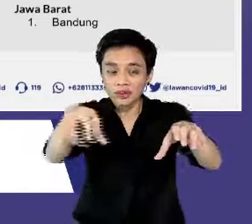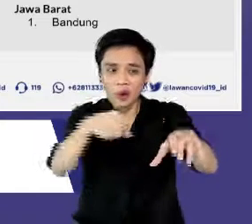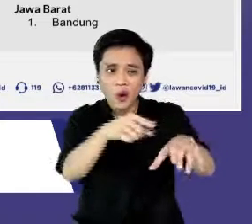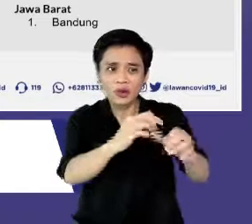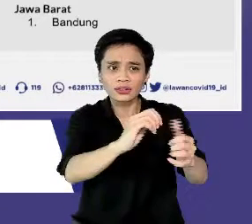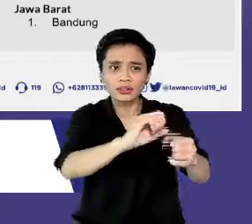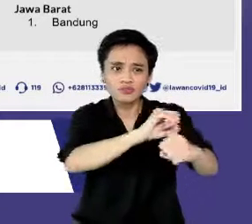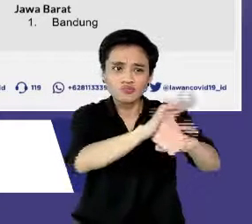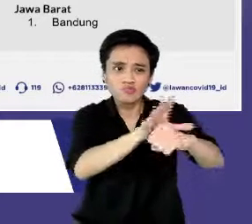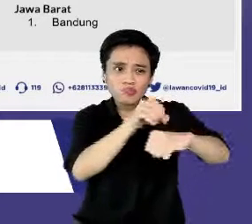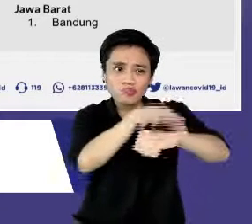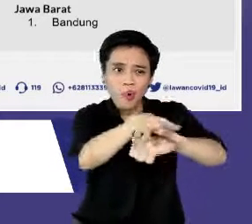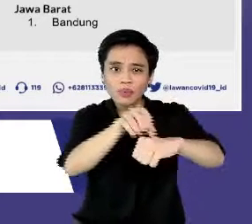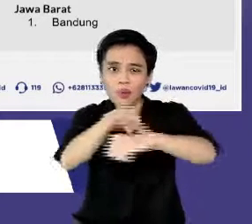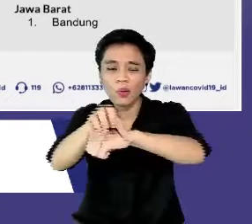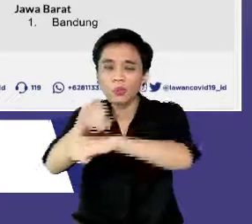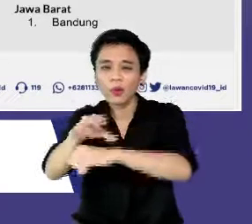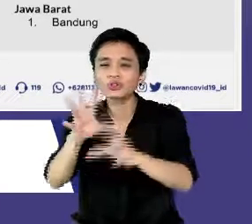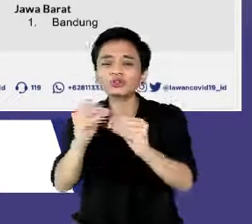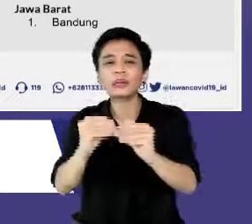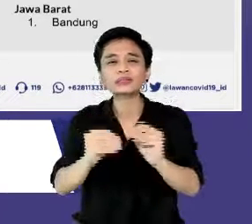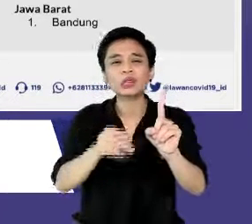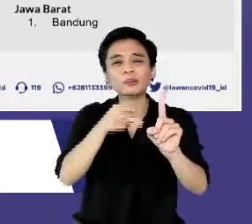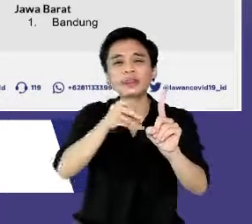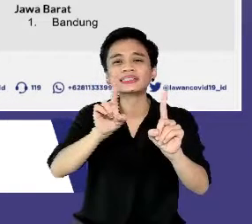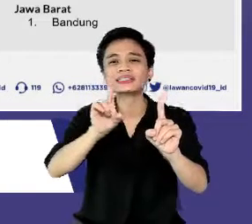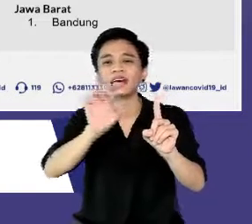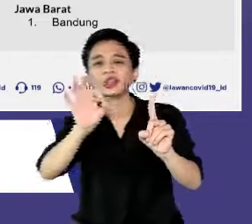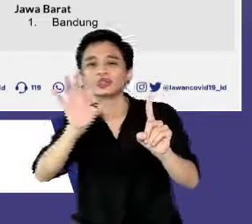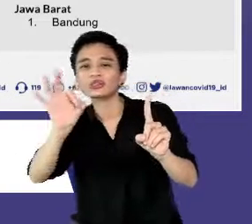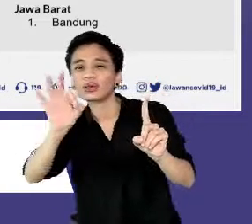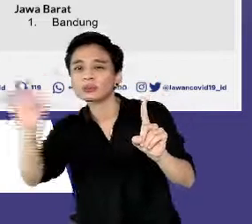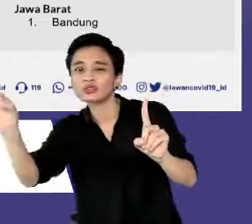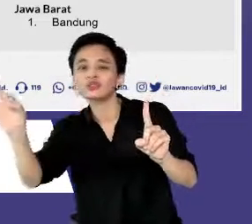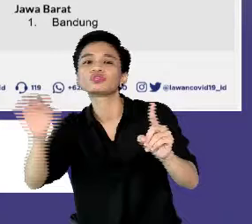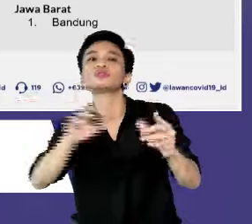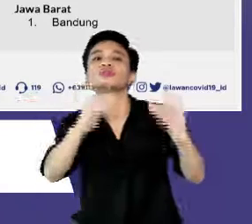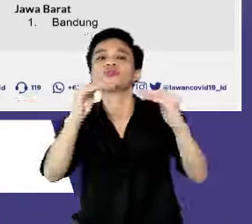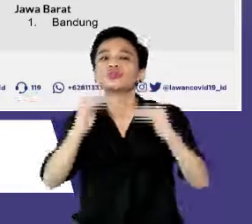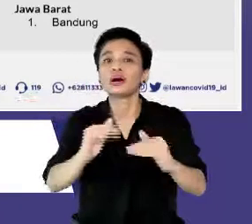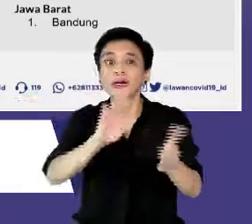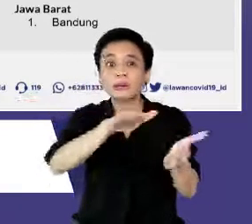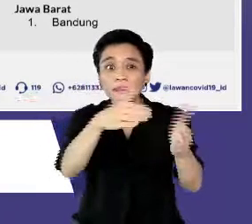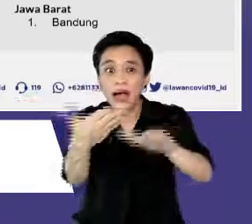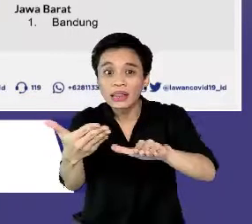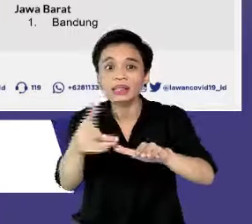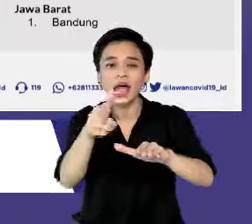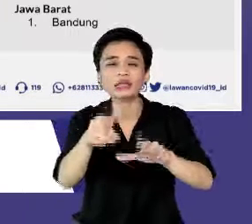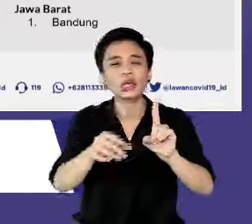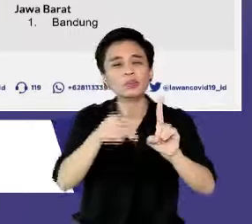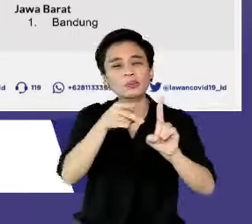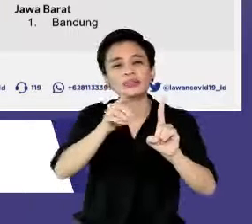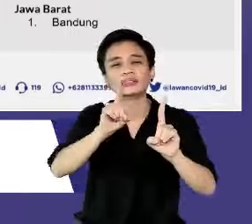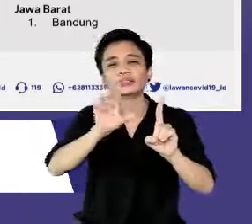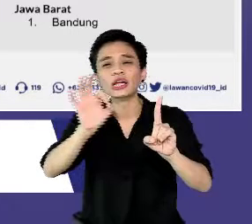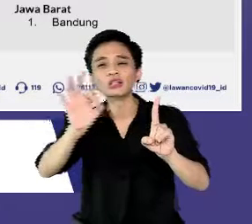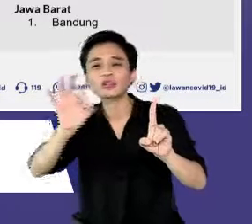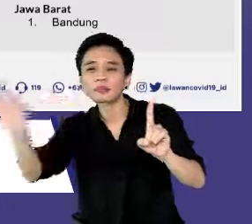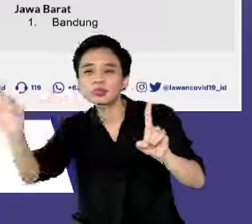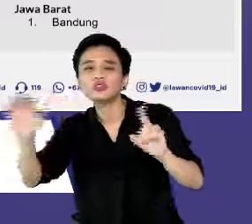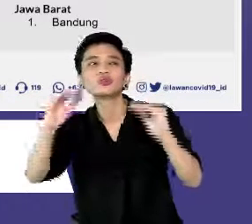positif per 100.000 penduduk angka kematian kasus positif per 100.000 penduduk